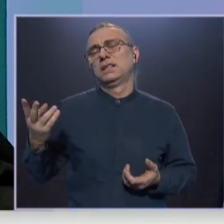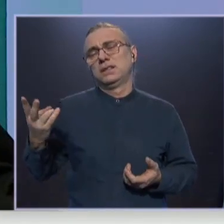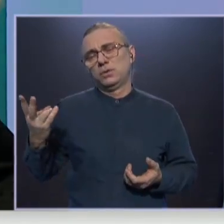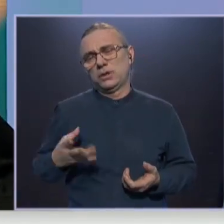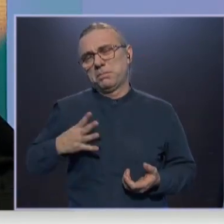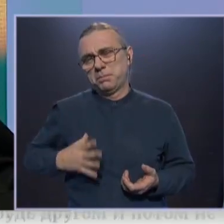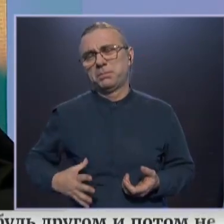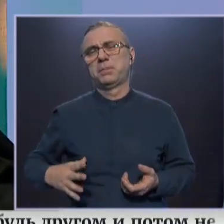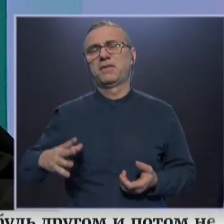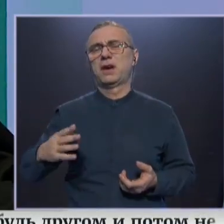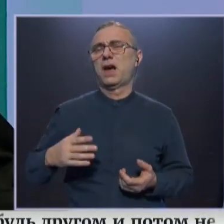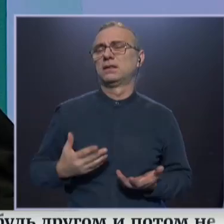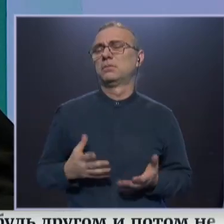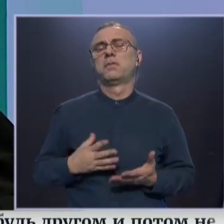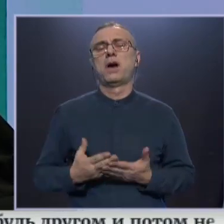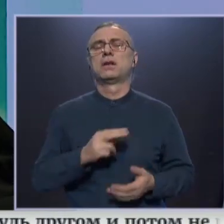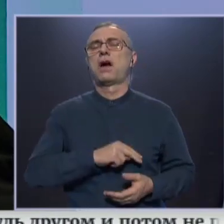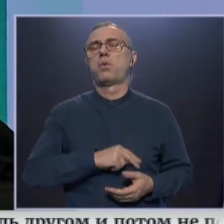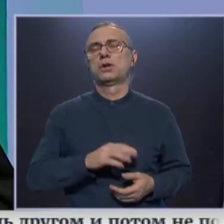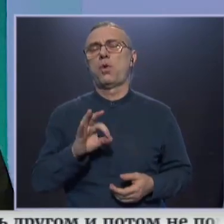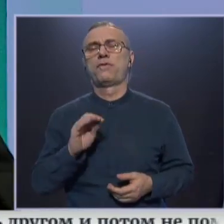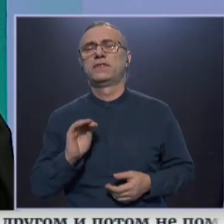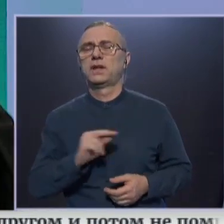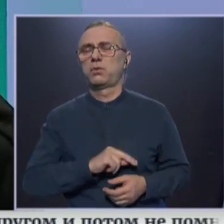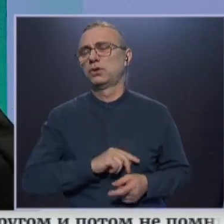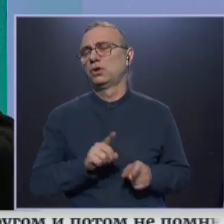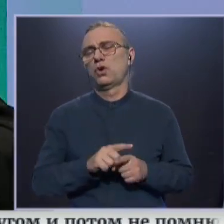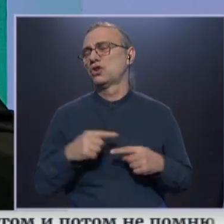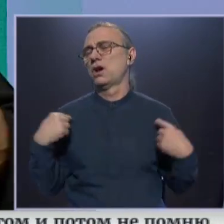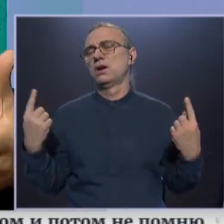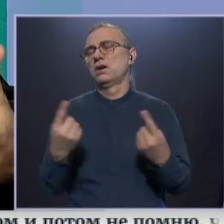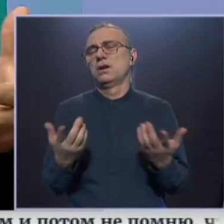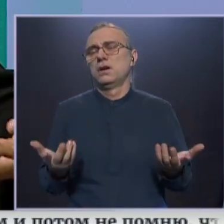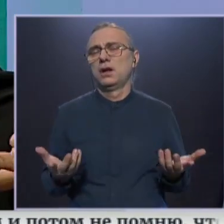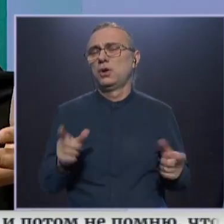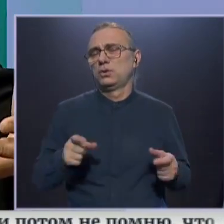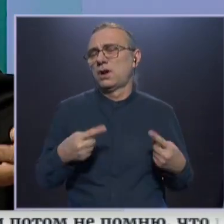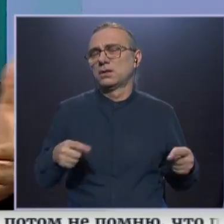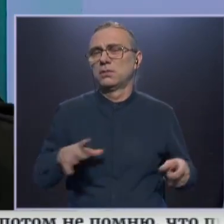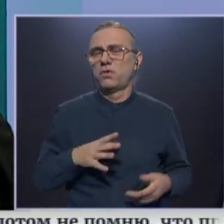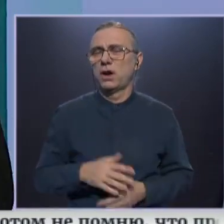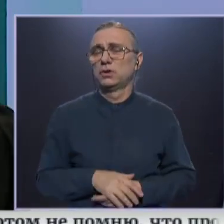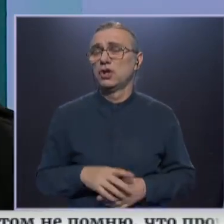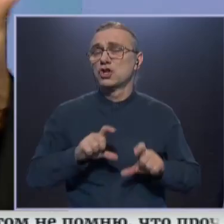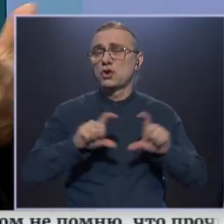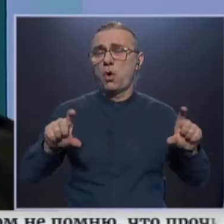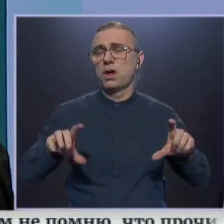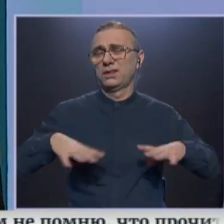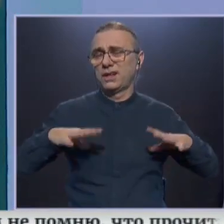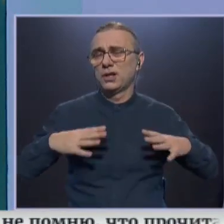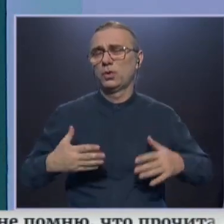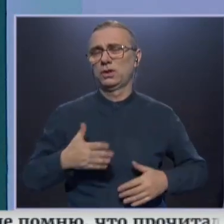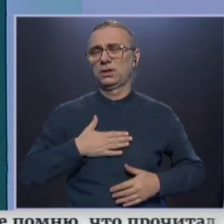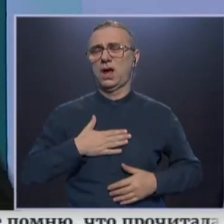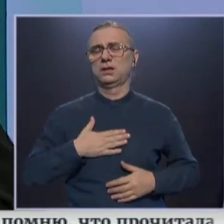Если в офисе будешь работать, там тоже тебя не будут спрашивать, кто с тобой будет. По сути, наша школа же тренирует к такой взрослой жизни. Уже берешь в каком-то коллективе